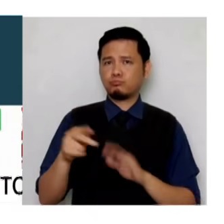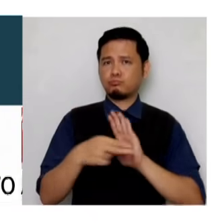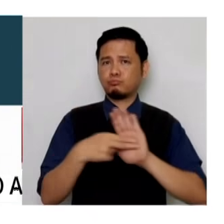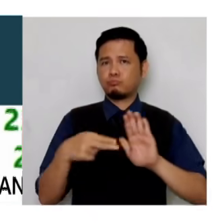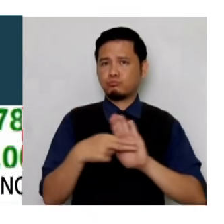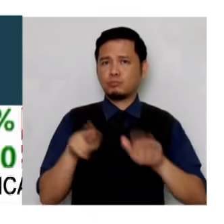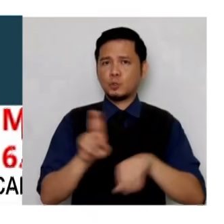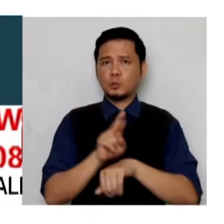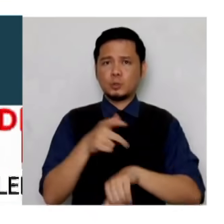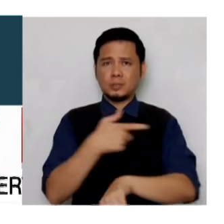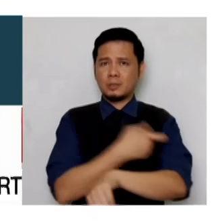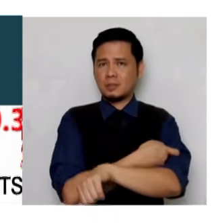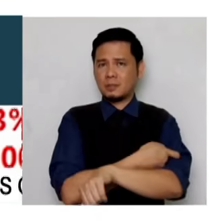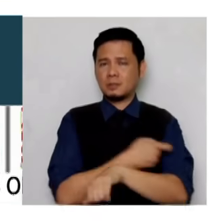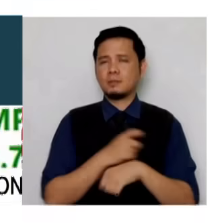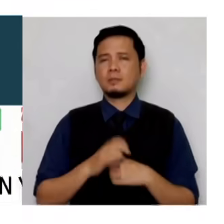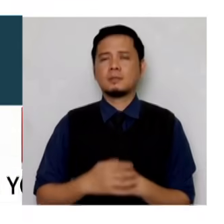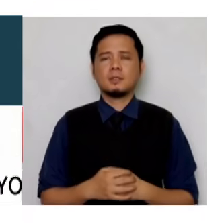you know,